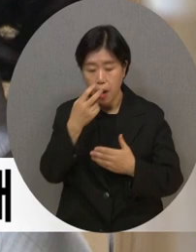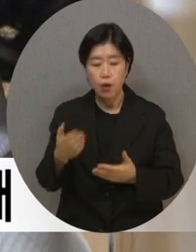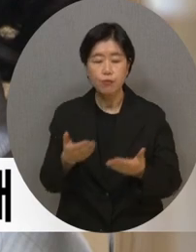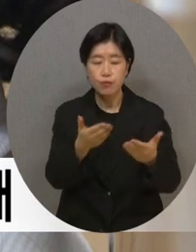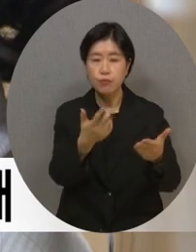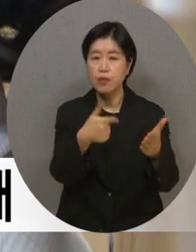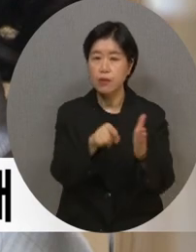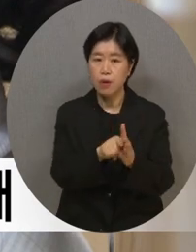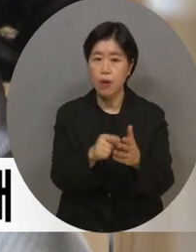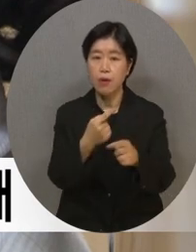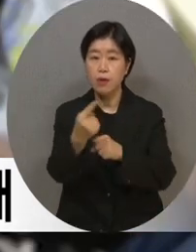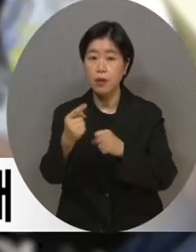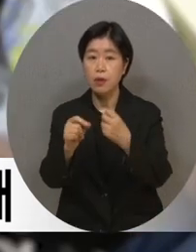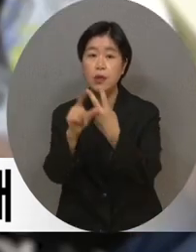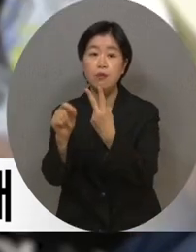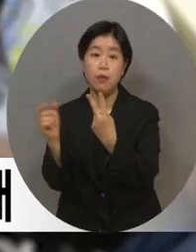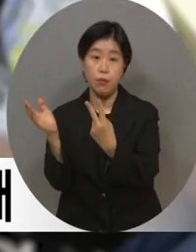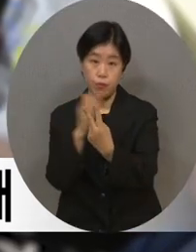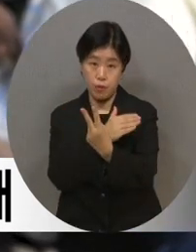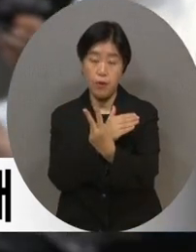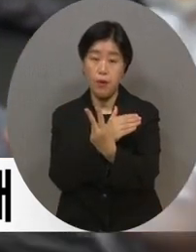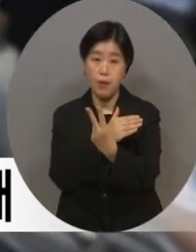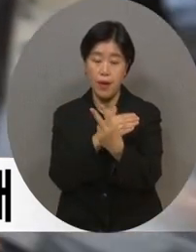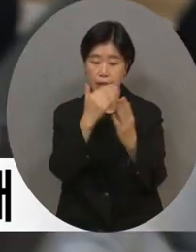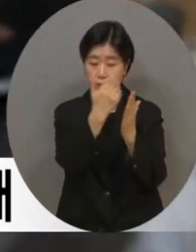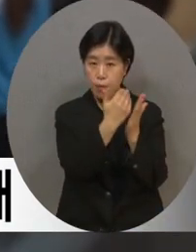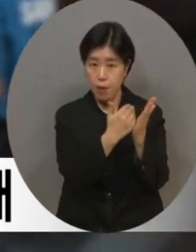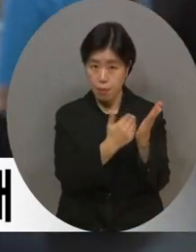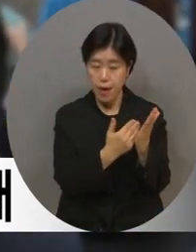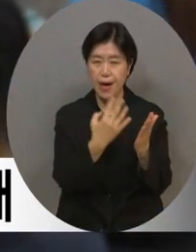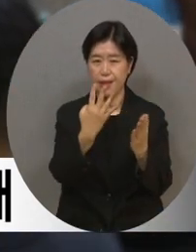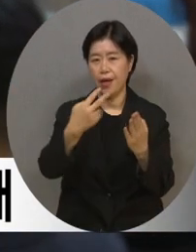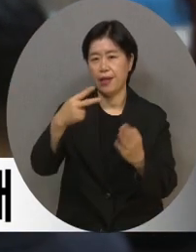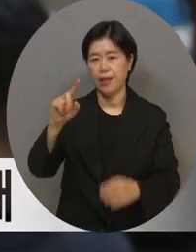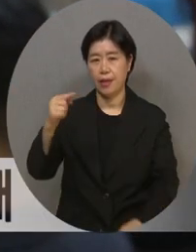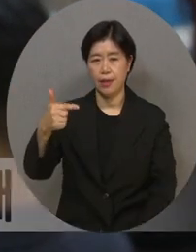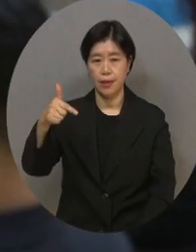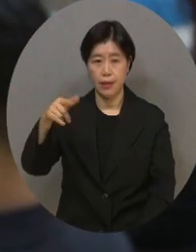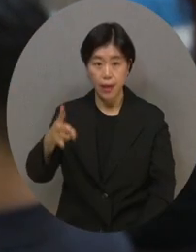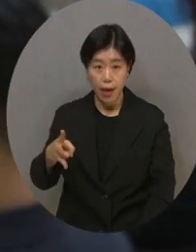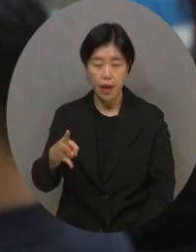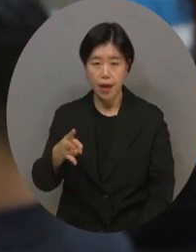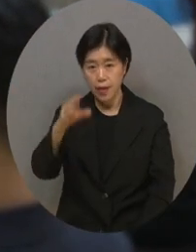내년 2월부터 장애인 건강조치 4단계 시범 사업을 시행하겠다고 밝혔습니다.